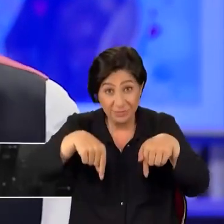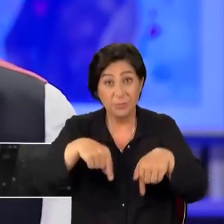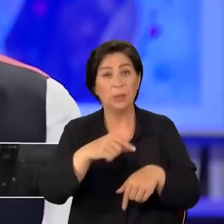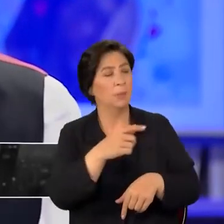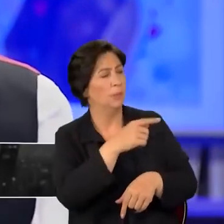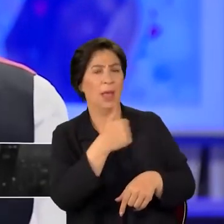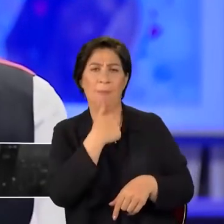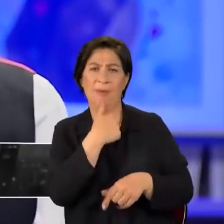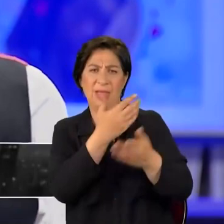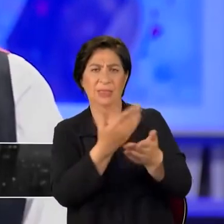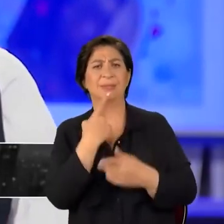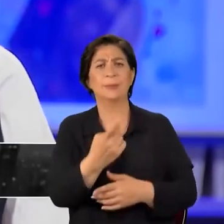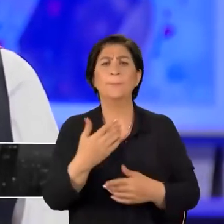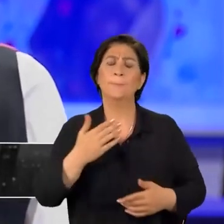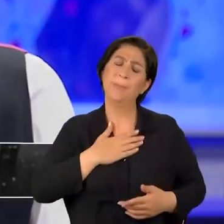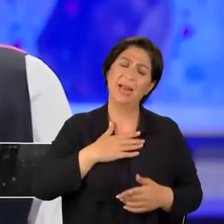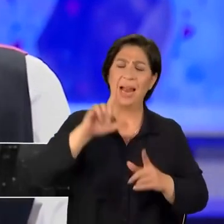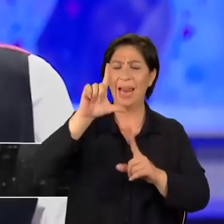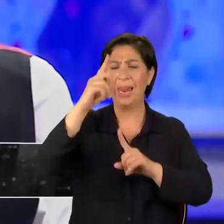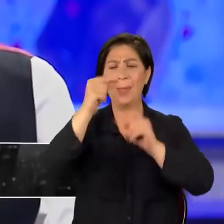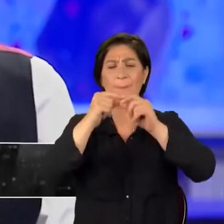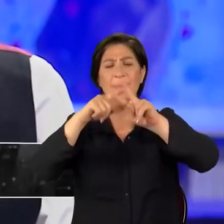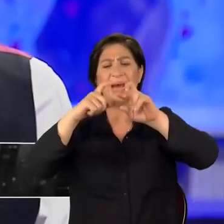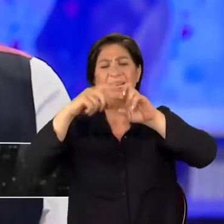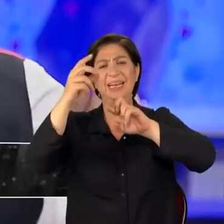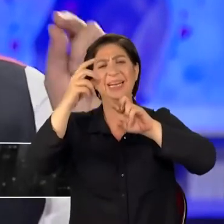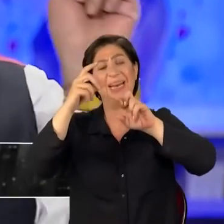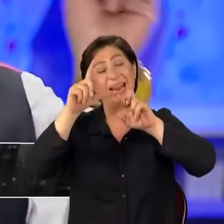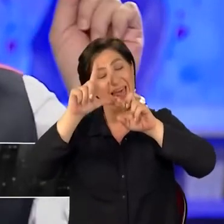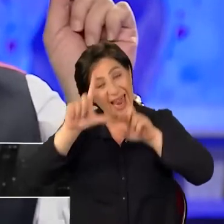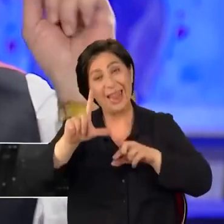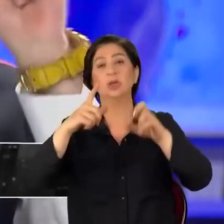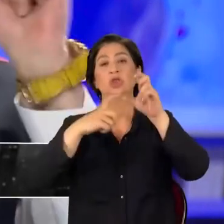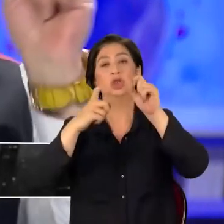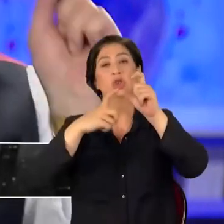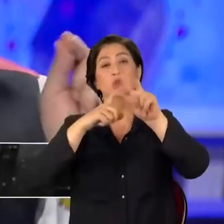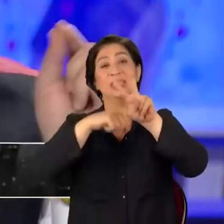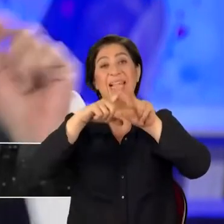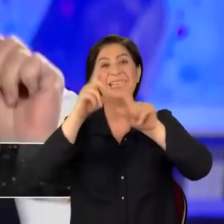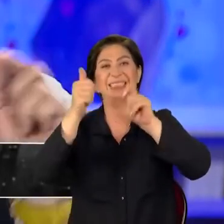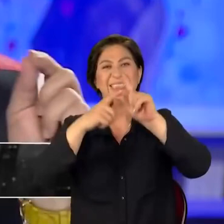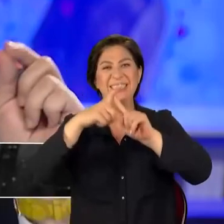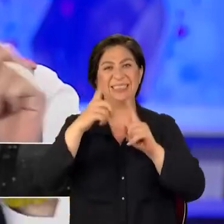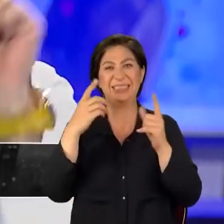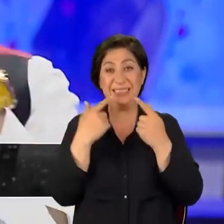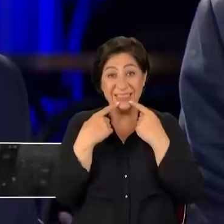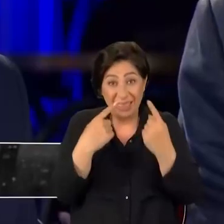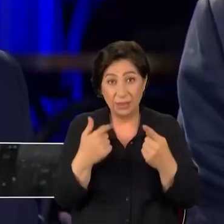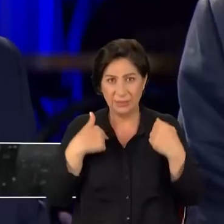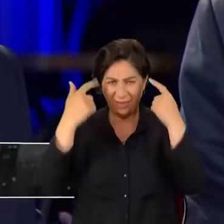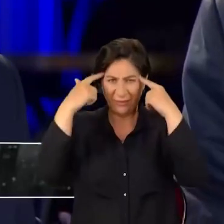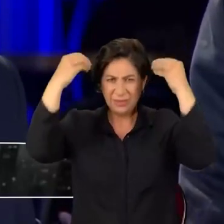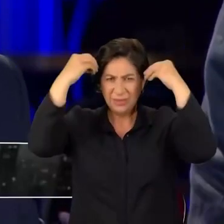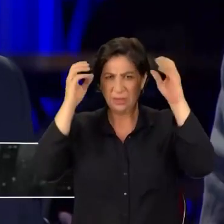beyefendi kalkıp da derse ki ben liberal sosyalistim derse bir anda benim kafamda zız zız zız diye bir şey oluyor da o